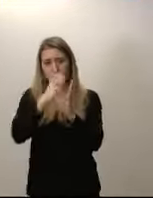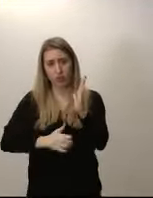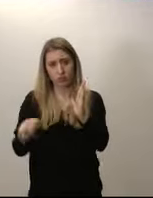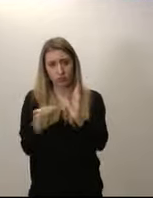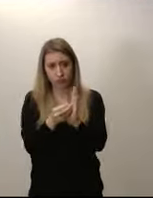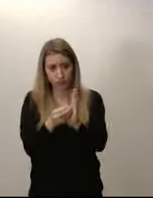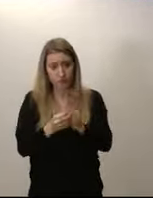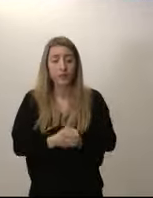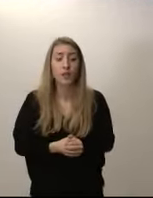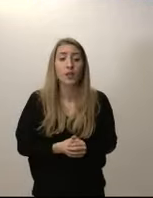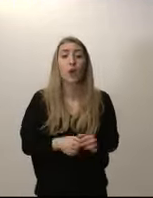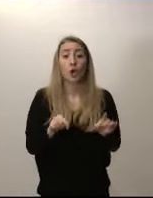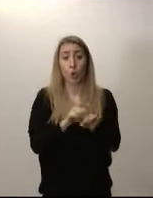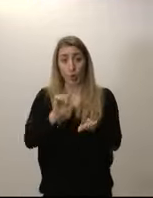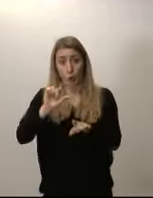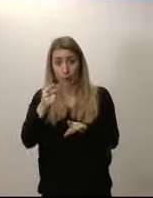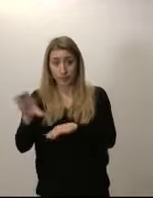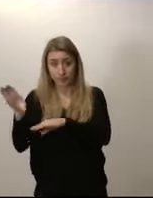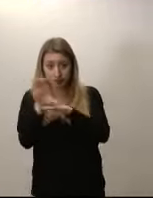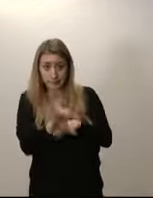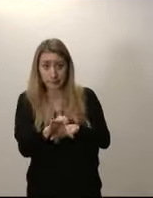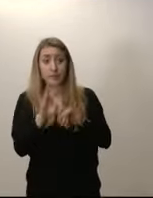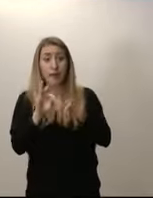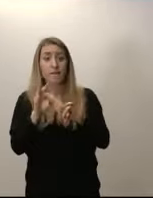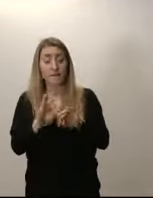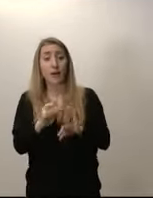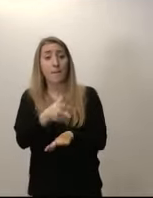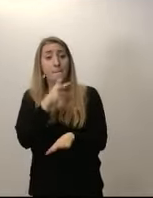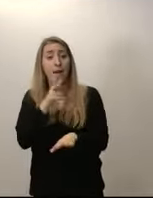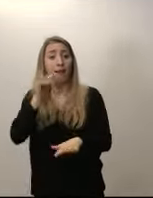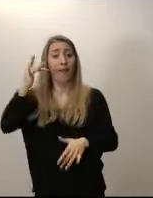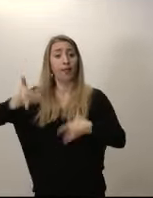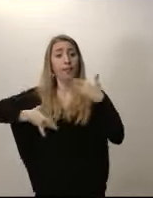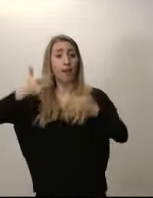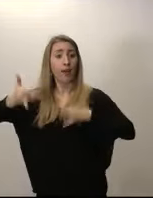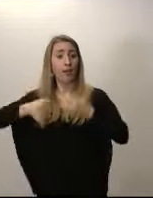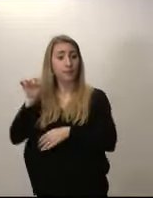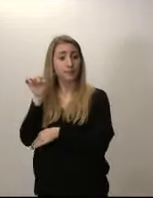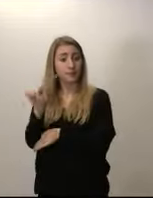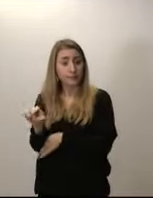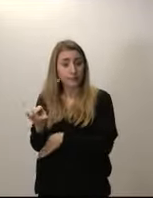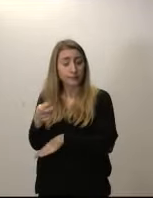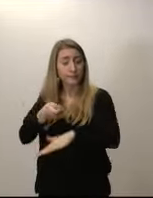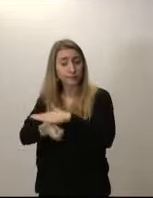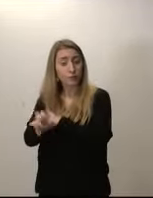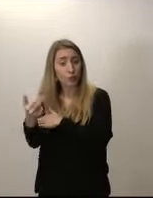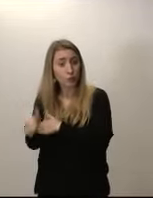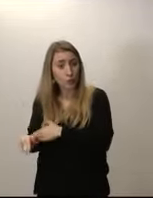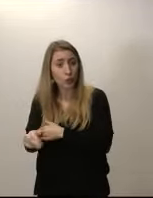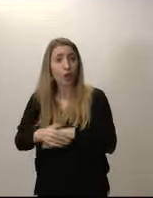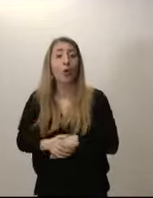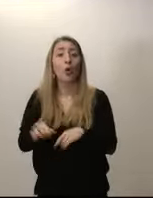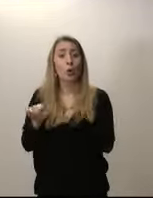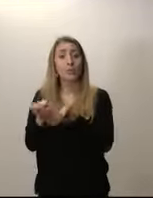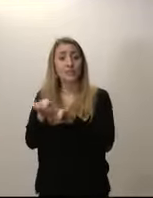d'ajouter à cette consultation un second lot concernant le bar du théâtre et d'autre part, de fixer le montant des loyers